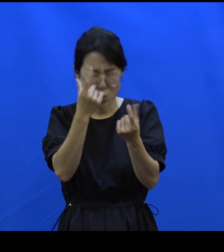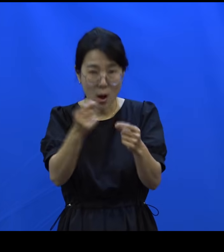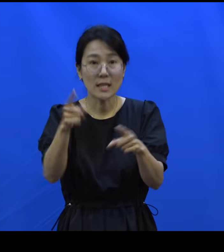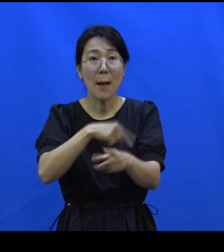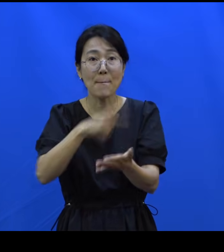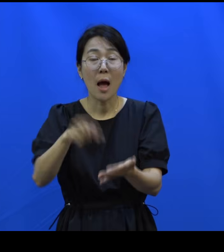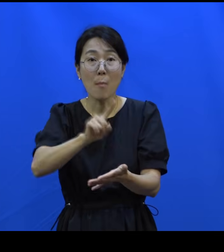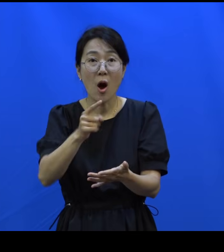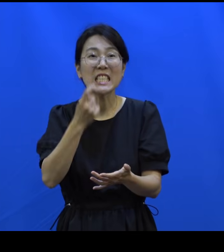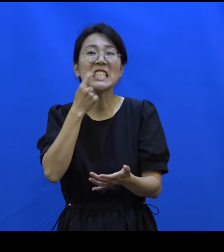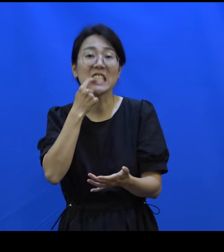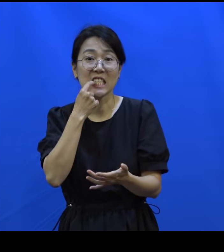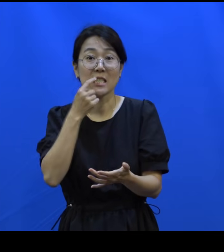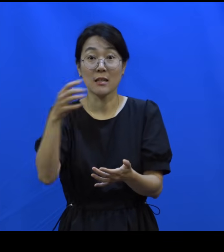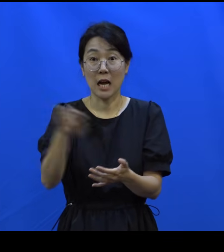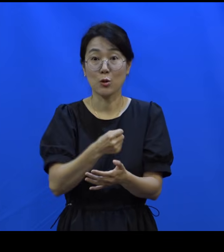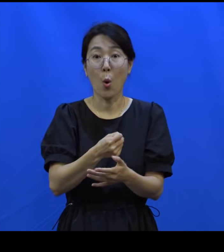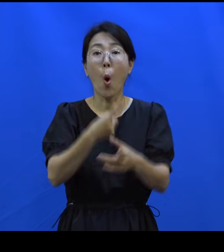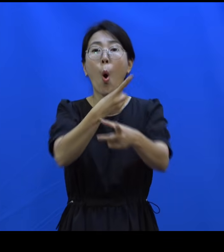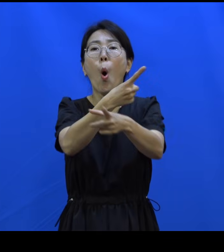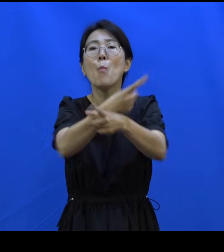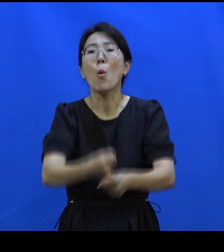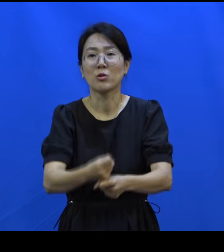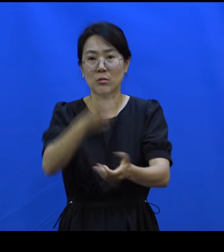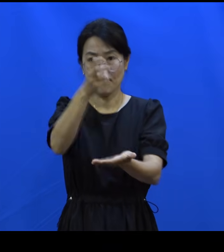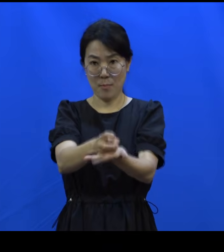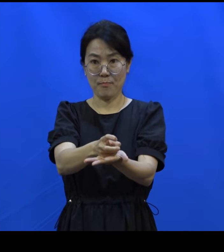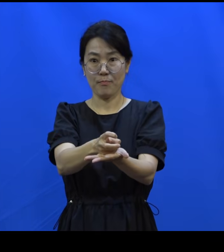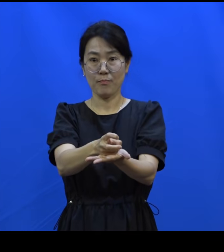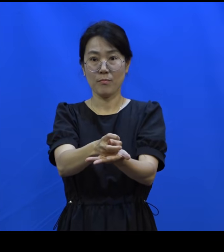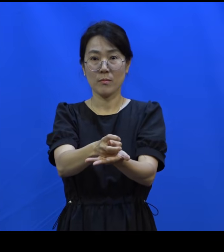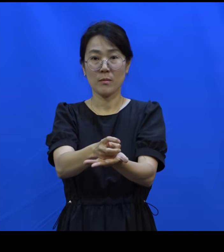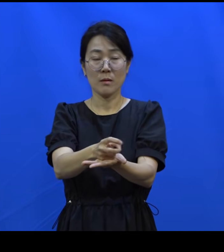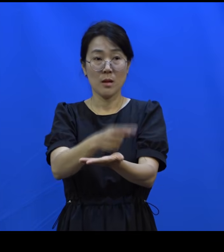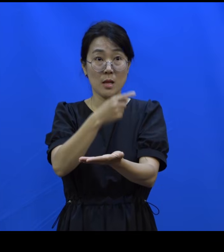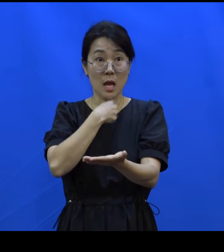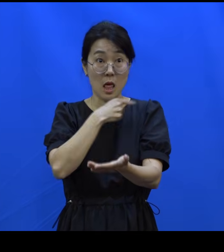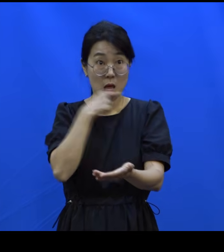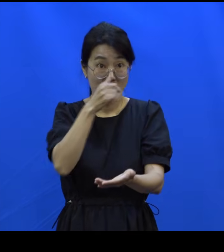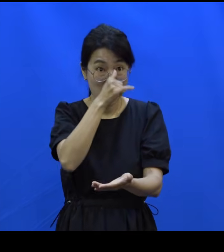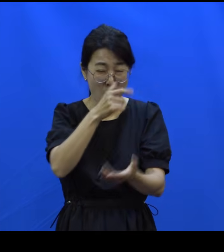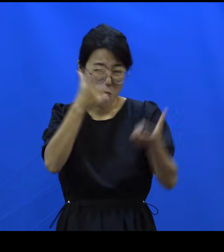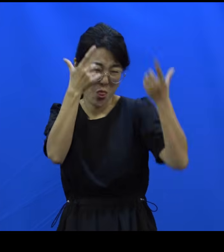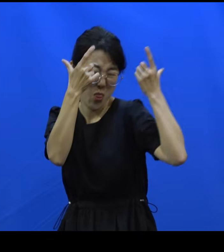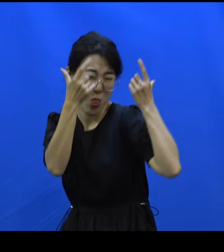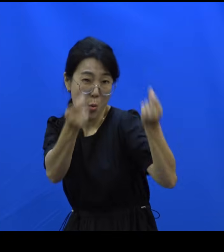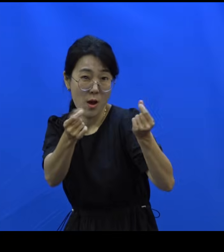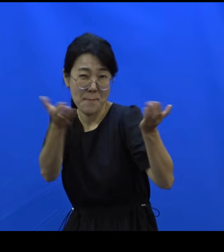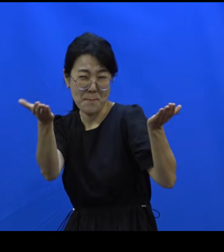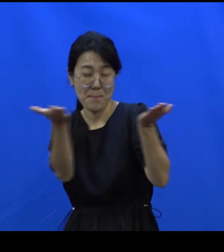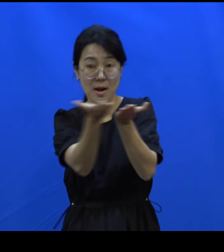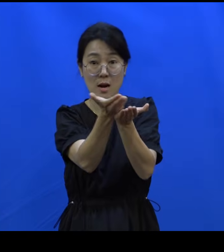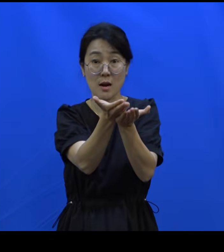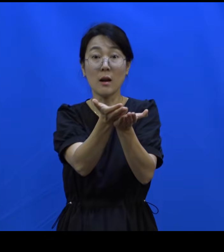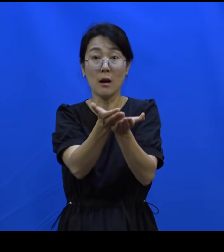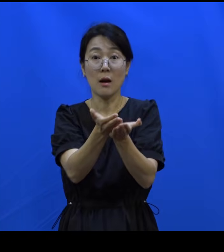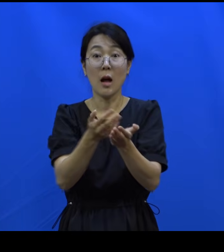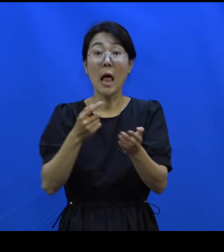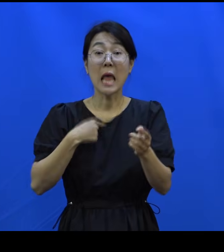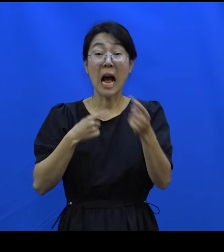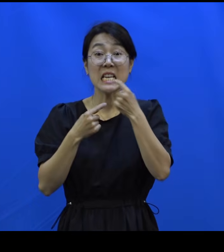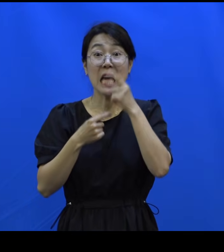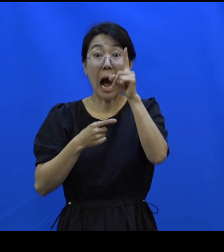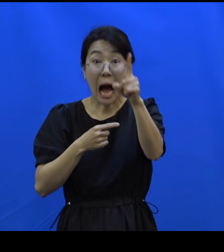일종의 보복법이라고 그러죠. 가장 오래된 법입니다. 이 법 취지는 본능대로 보복하지 못하도록 한